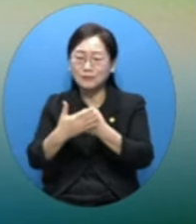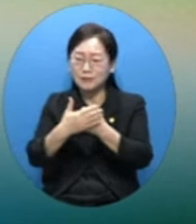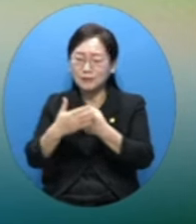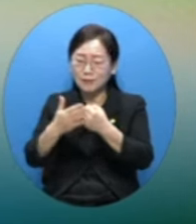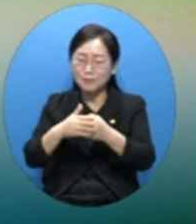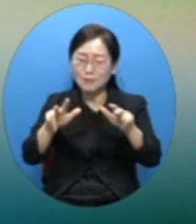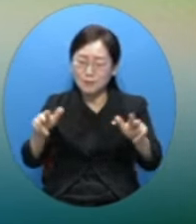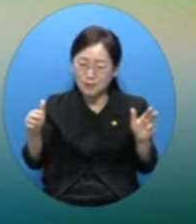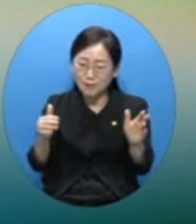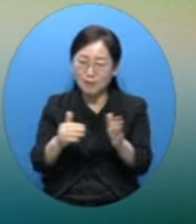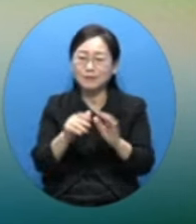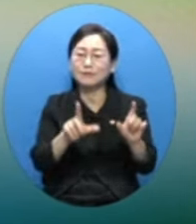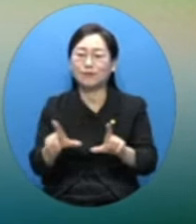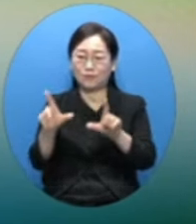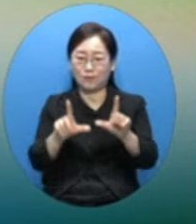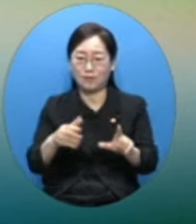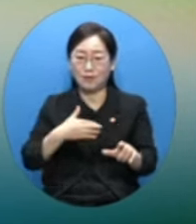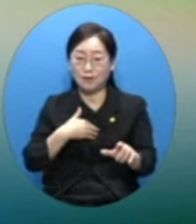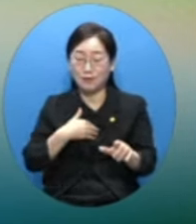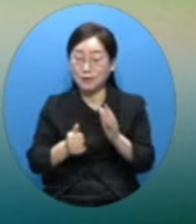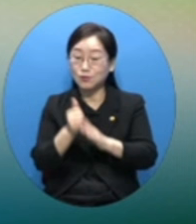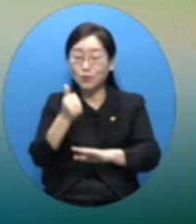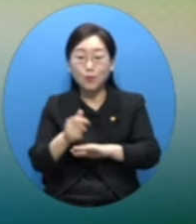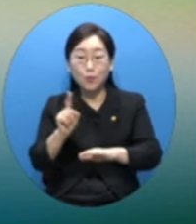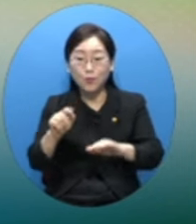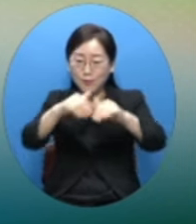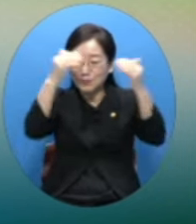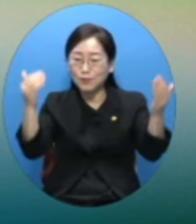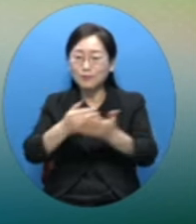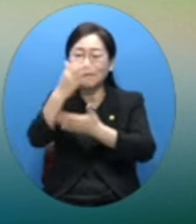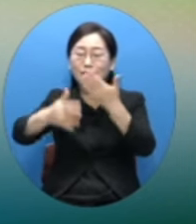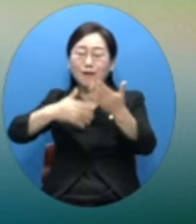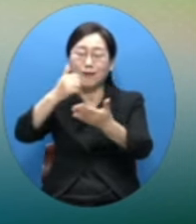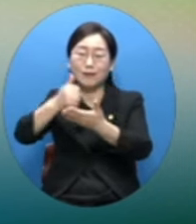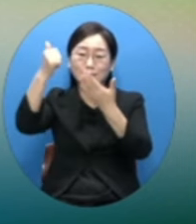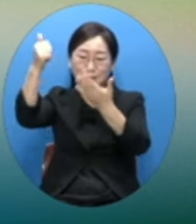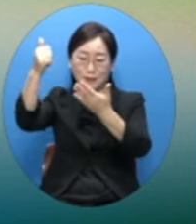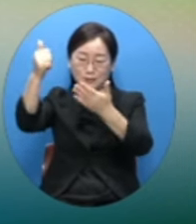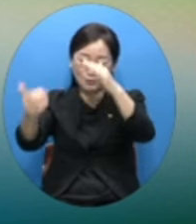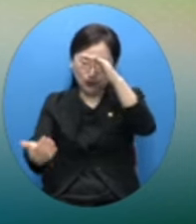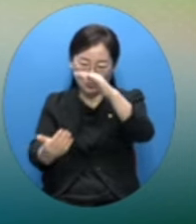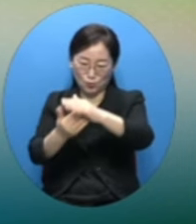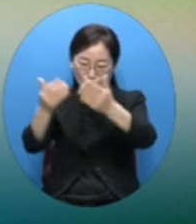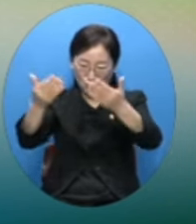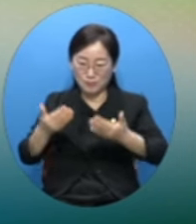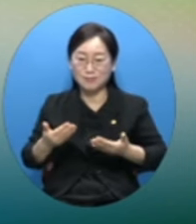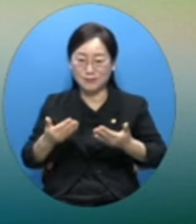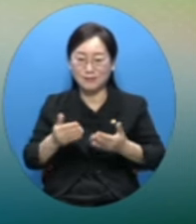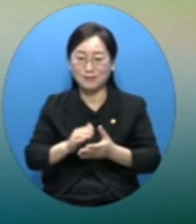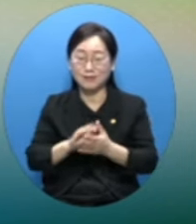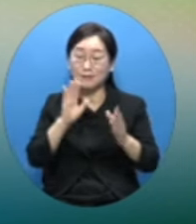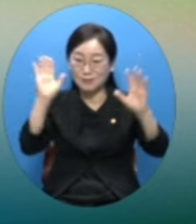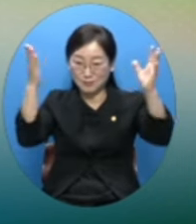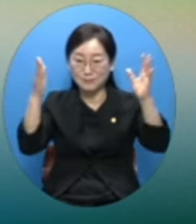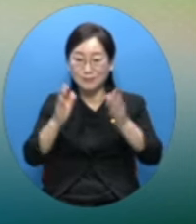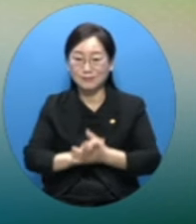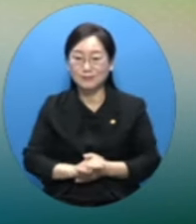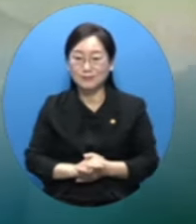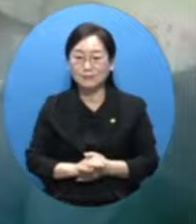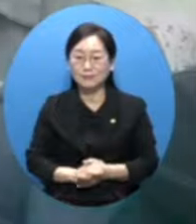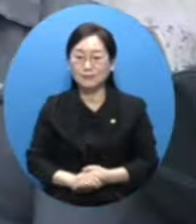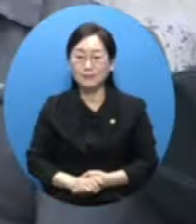왔습니다. 나의 성공은 모두 하나님께서 이루신 일입니다. 할렐루야.